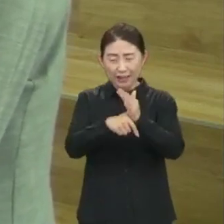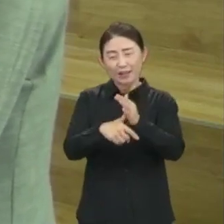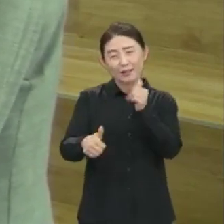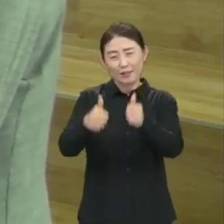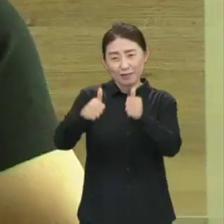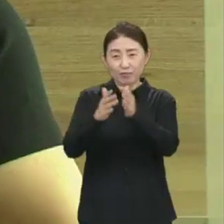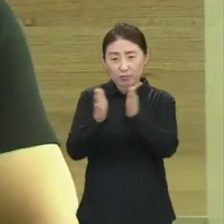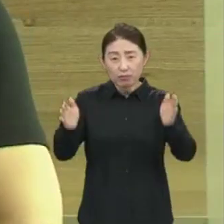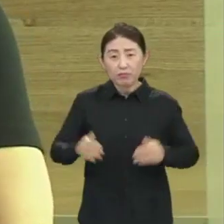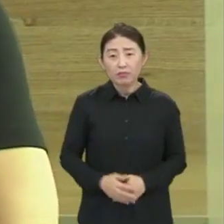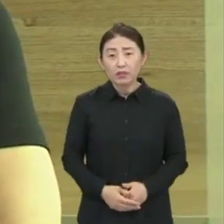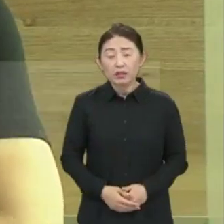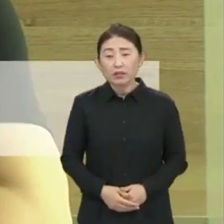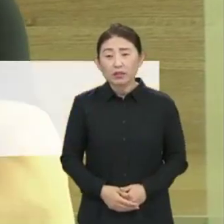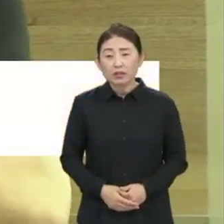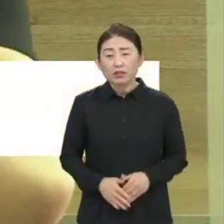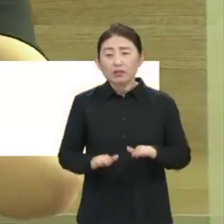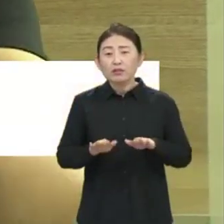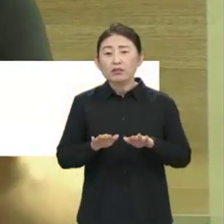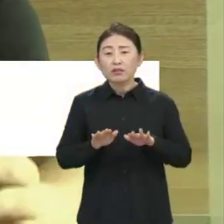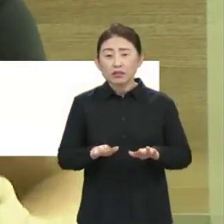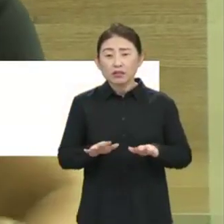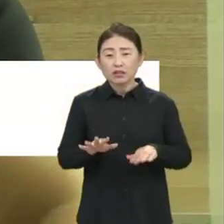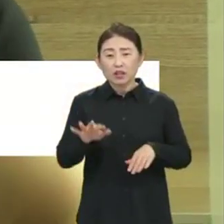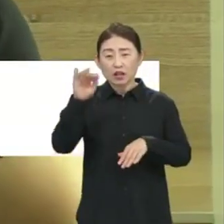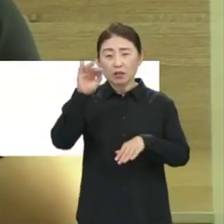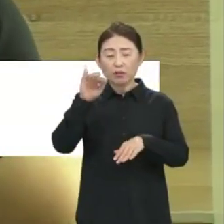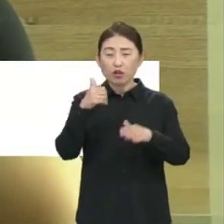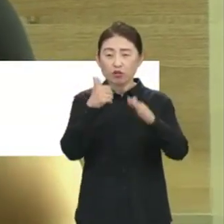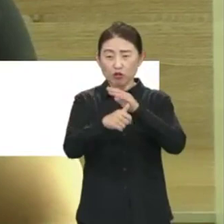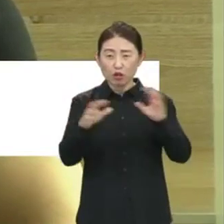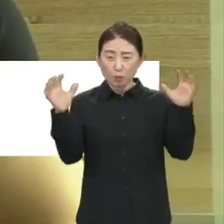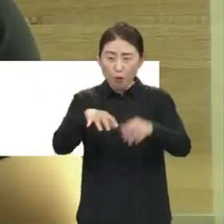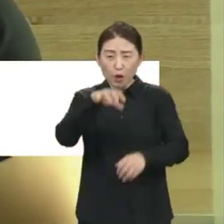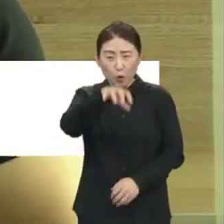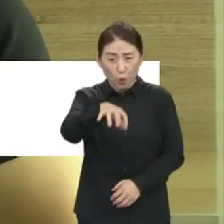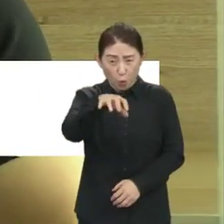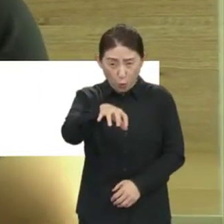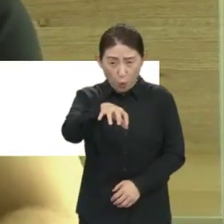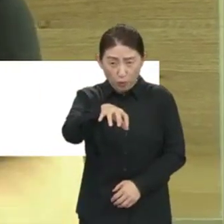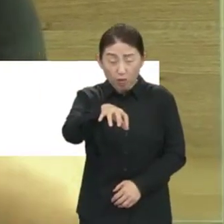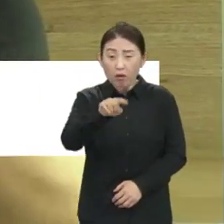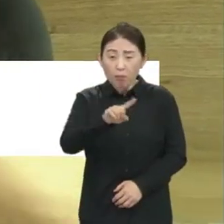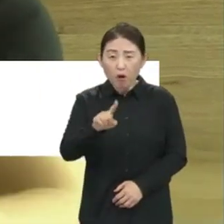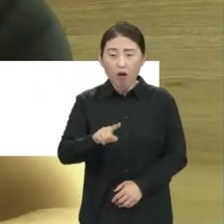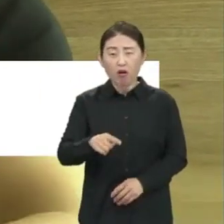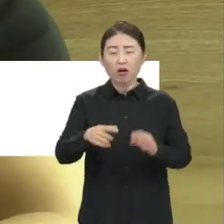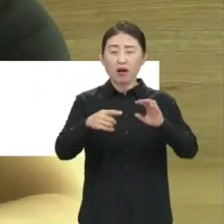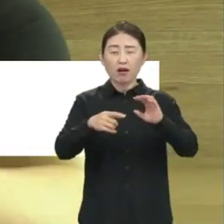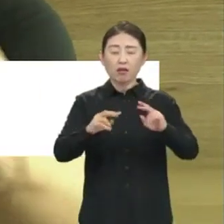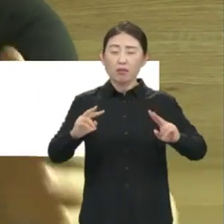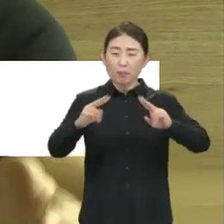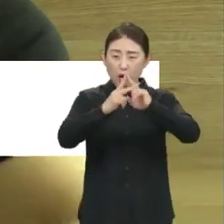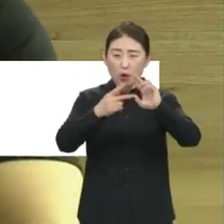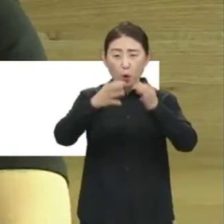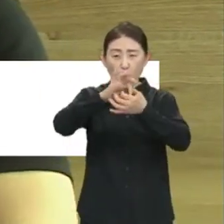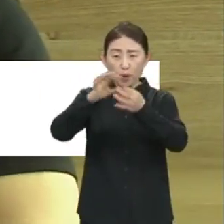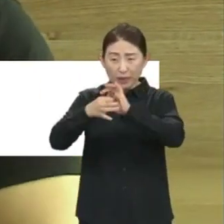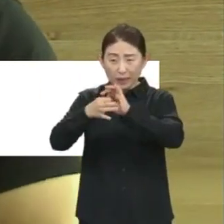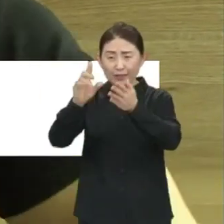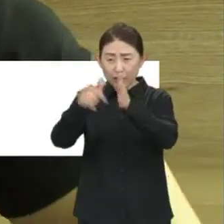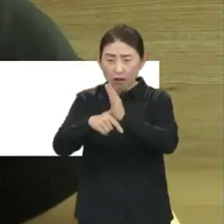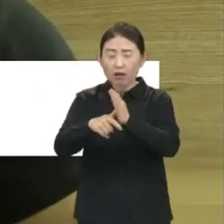있습니다. 이제 선수촌에 이제 파리 올림픽에 실제로 뒤에 이제 마크니 뭐 이렇게 환경이니 이런 걸 다